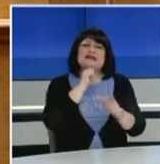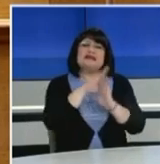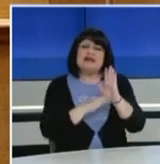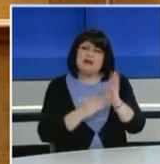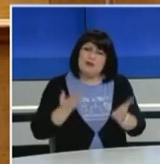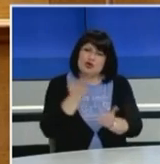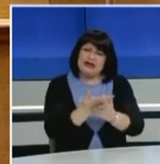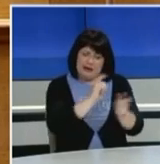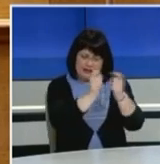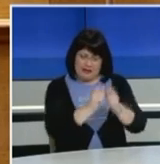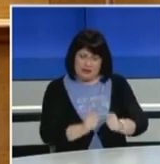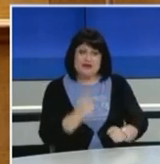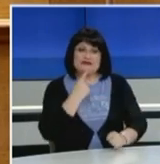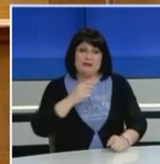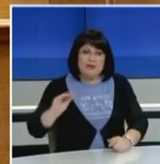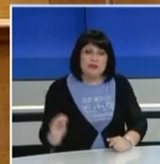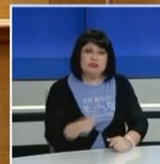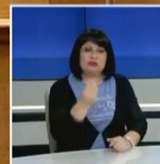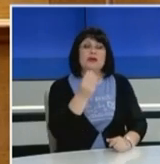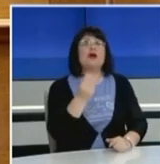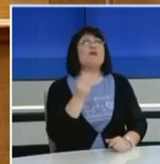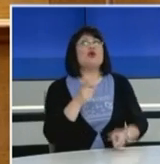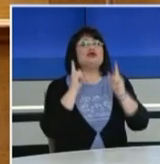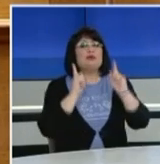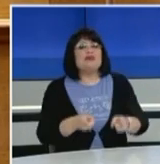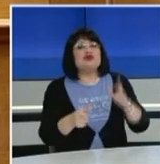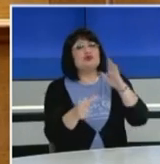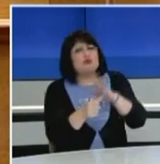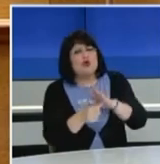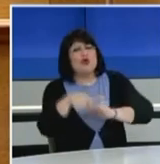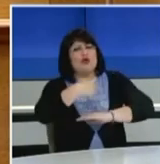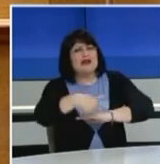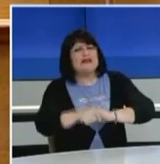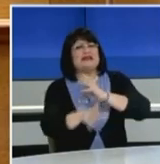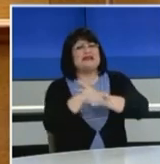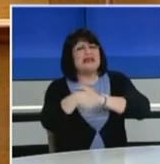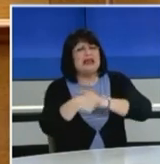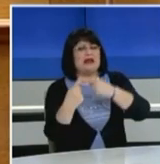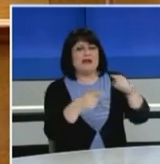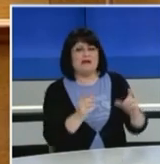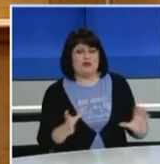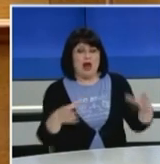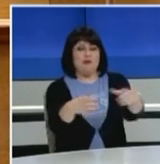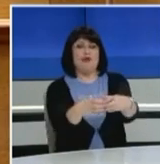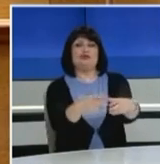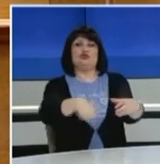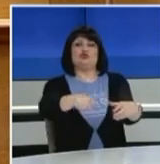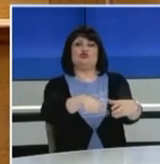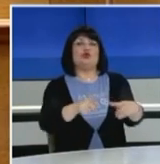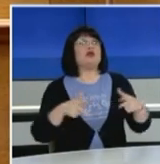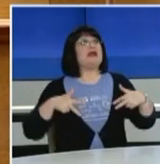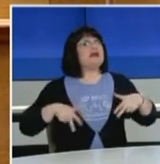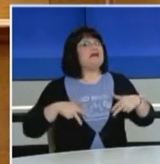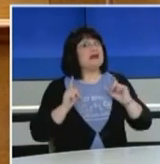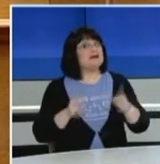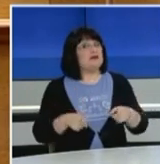συνταγματική αναθεώρηση, να εκλέγεται η ηγεσία της δικαιοσύνης από ένα ευρύτερο εκλεκτορικό σώμα και